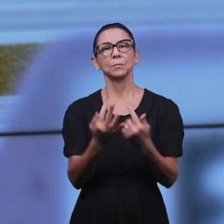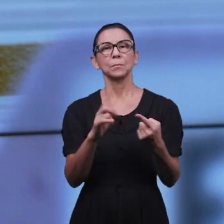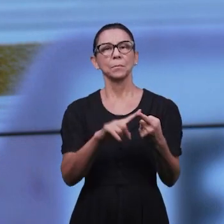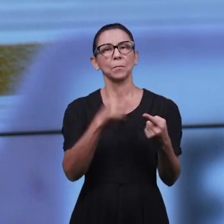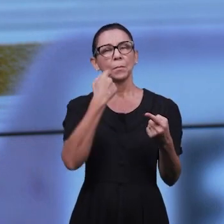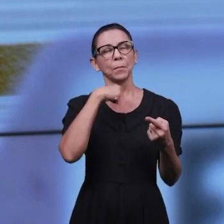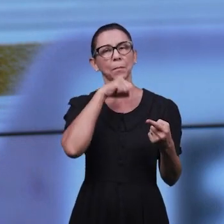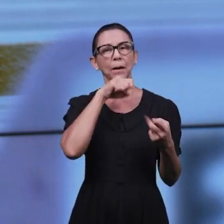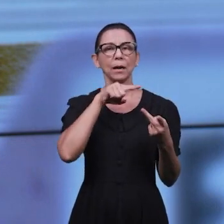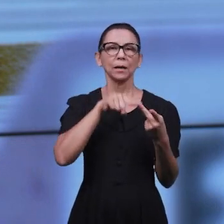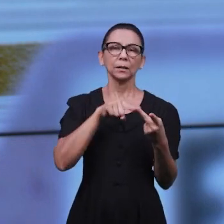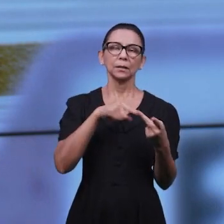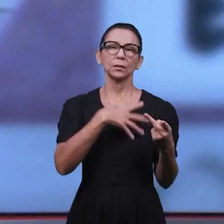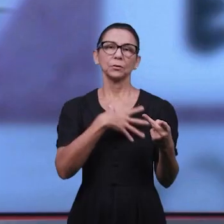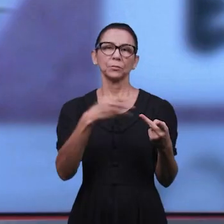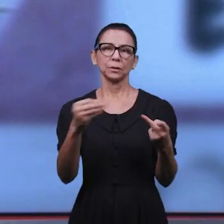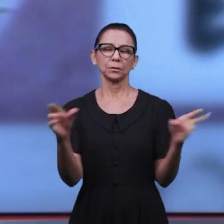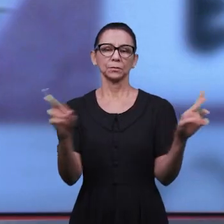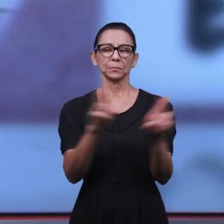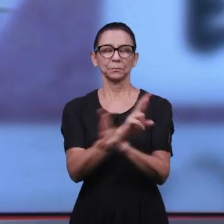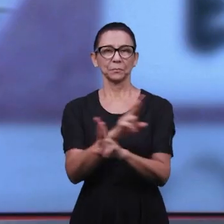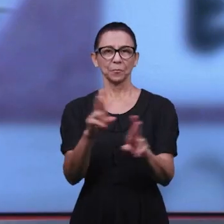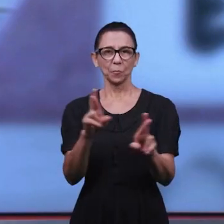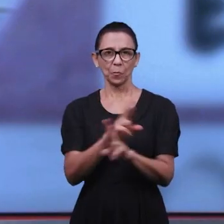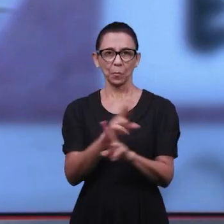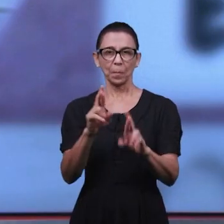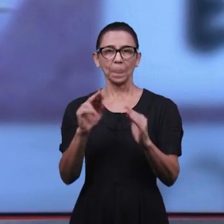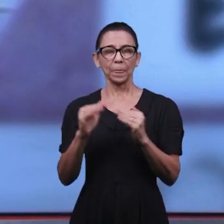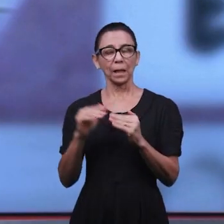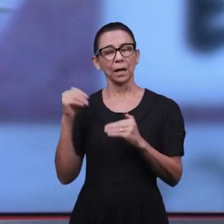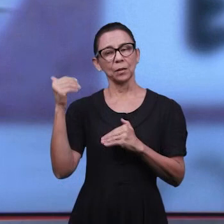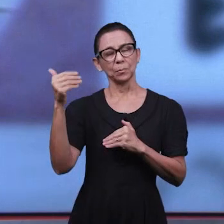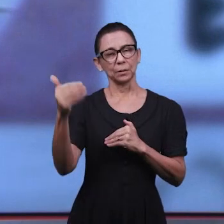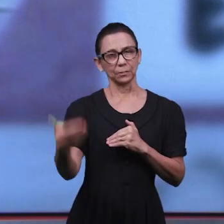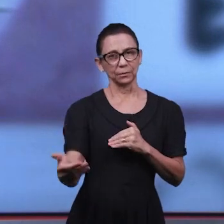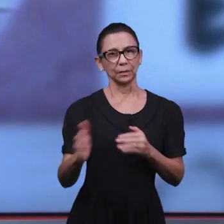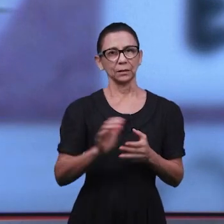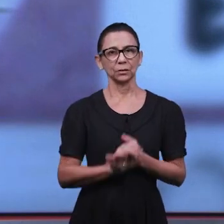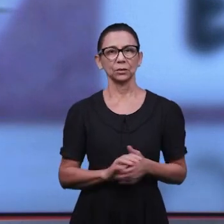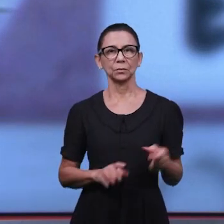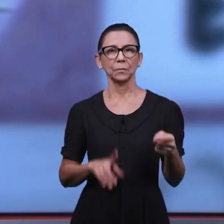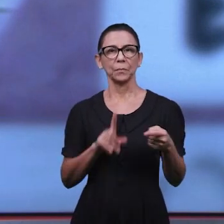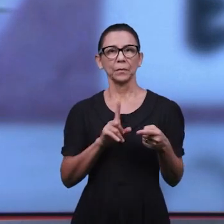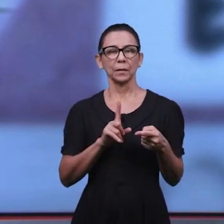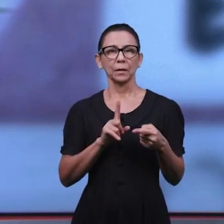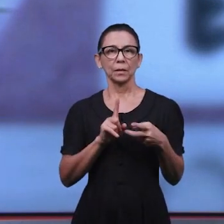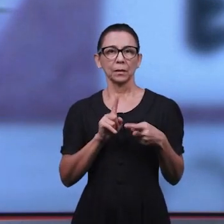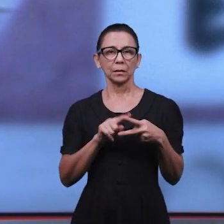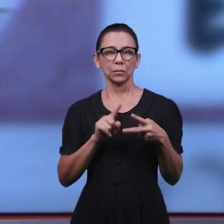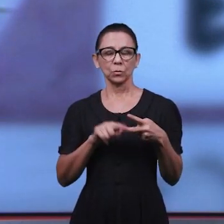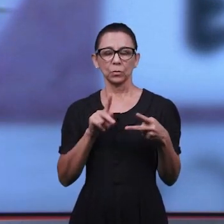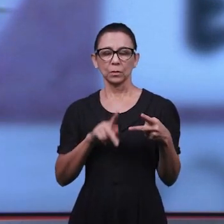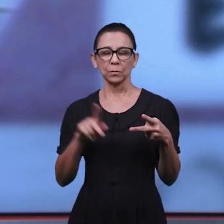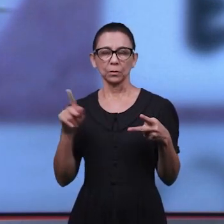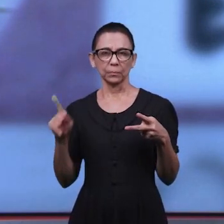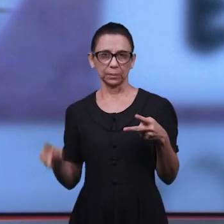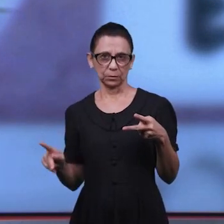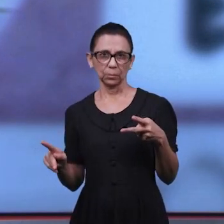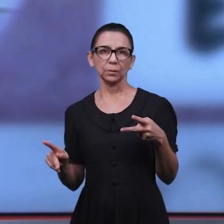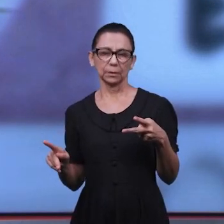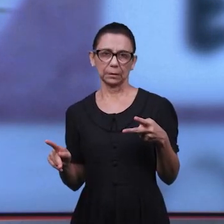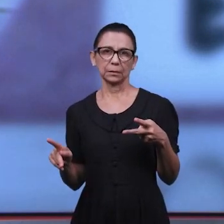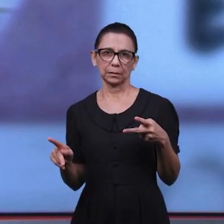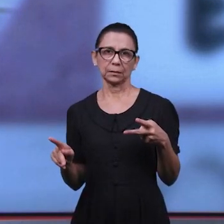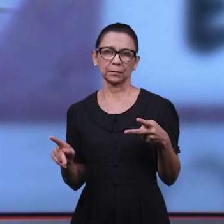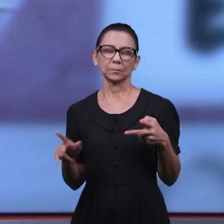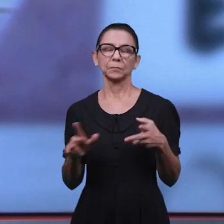initialement entre les parents et les enfants. À partir de cette compréhension, les professeurs Dr. Monica Médicis